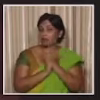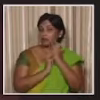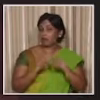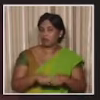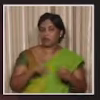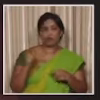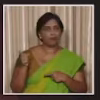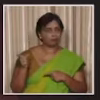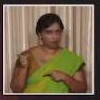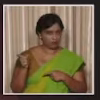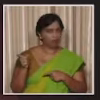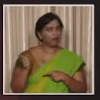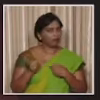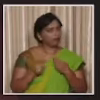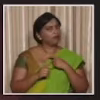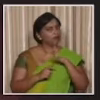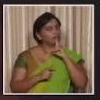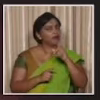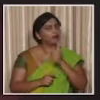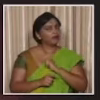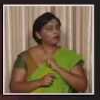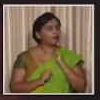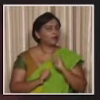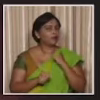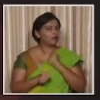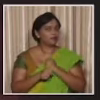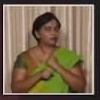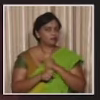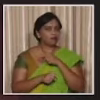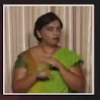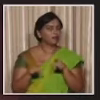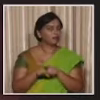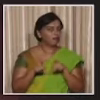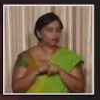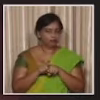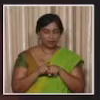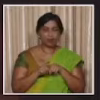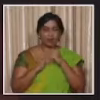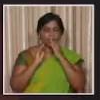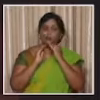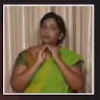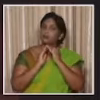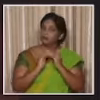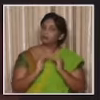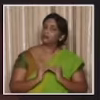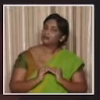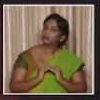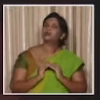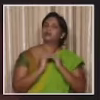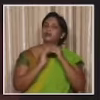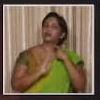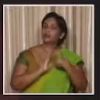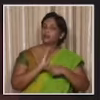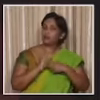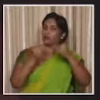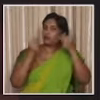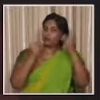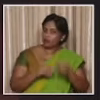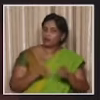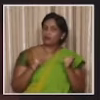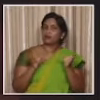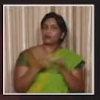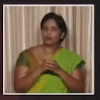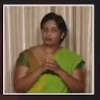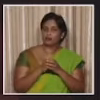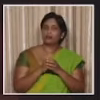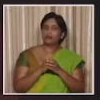කරලා තිබෙනවා කියන එක. ඉතින් අහන්න කැමතියි ඇයි රජයක් හැටියට මේ පාසල් ගොඩනගන්නට මේ රට බංකොලොත් කරපු